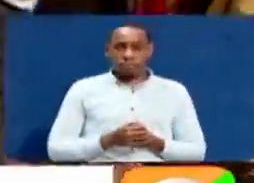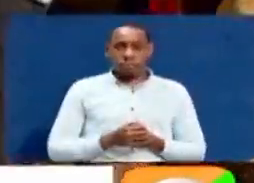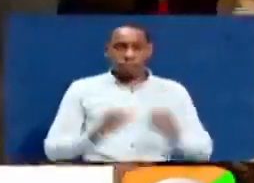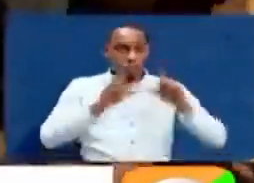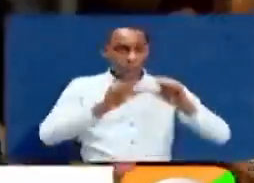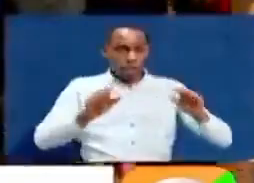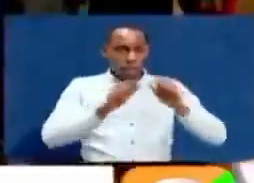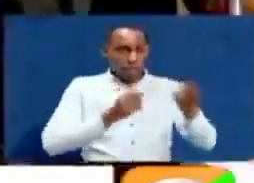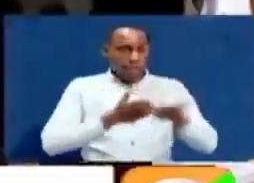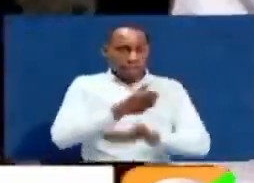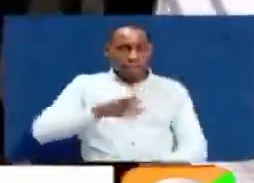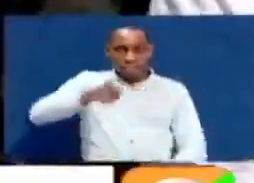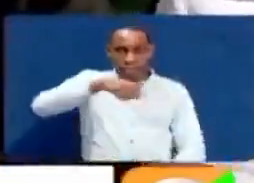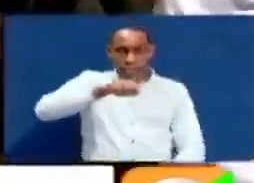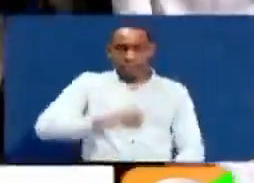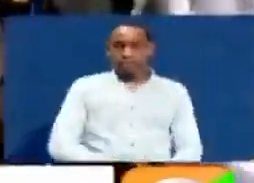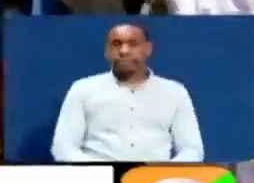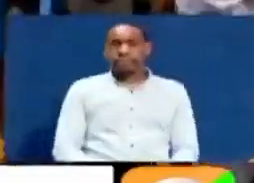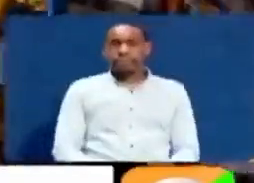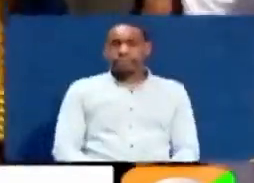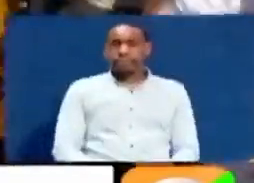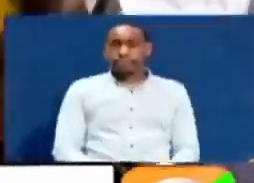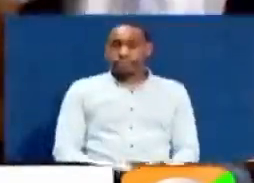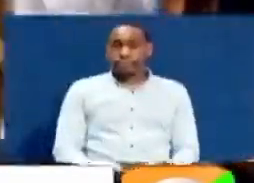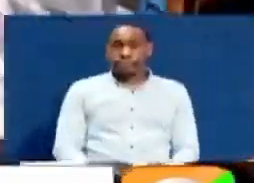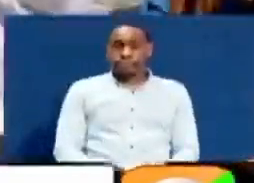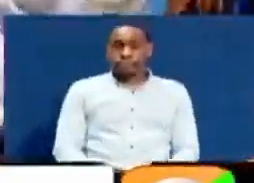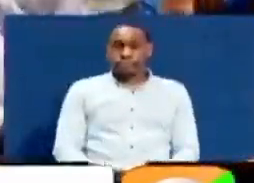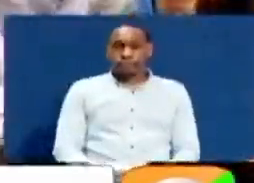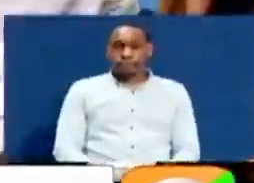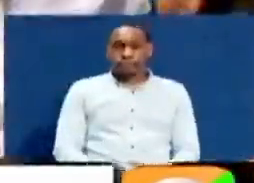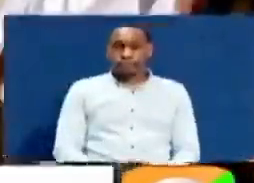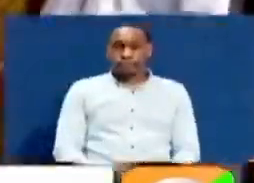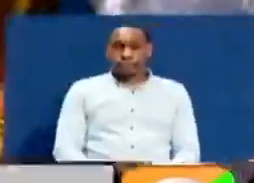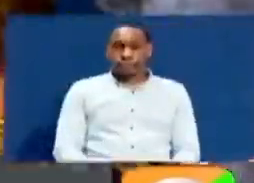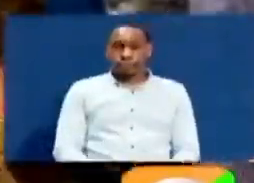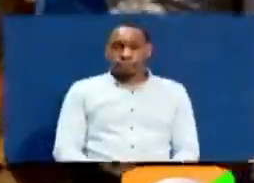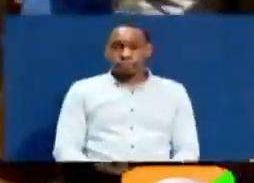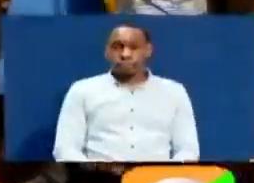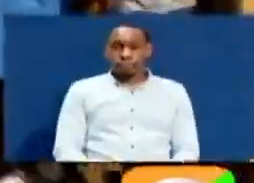Gatete Njoroge, runinga ya Citizen.